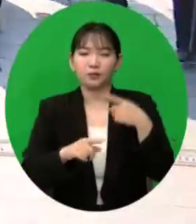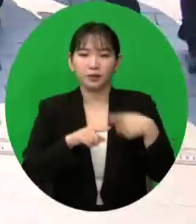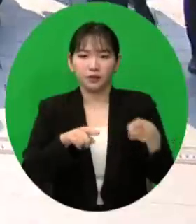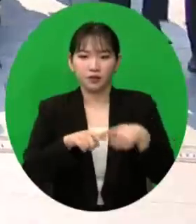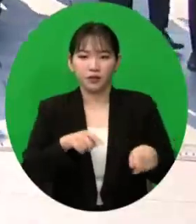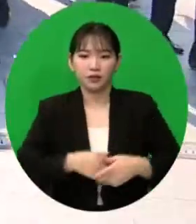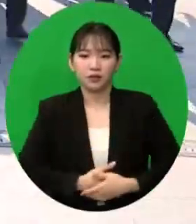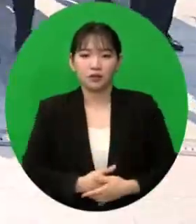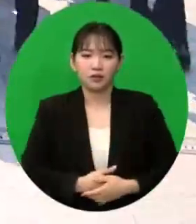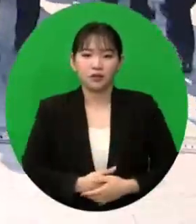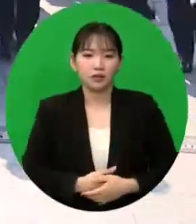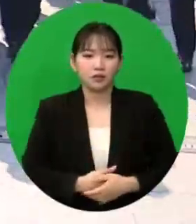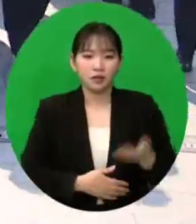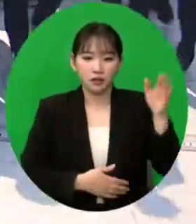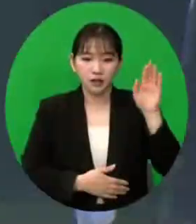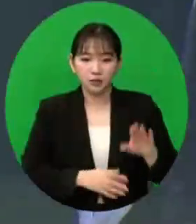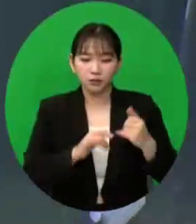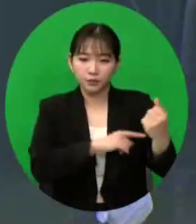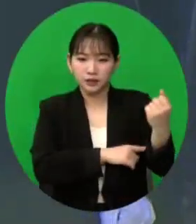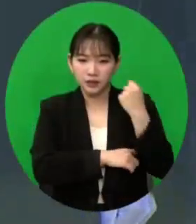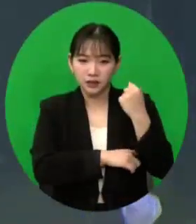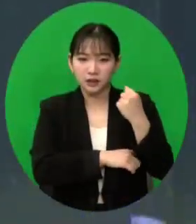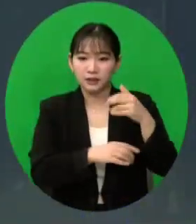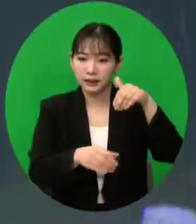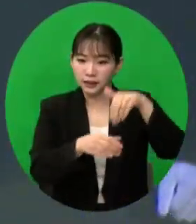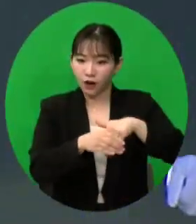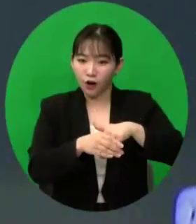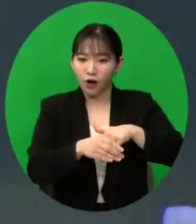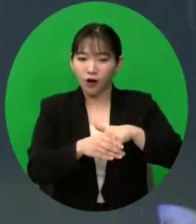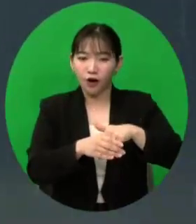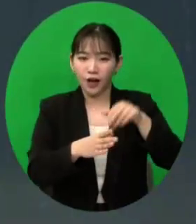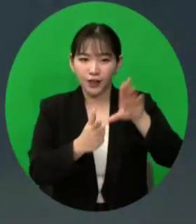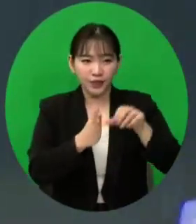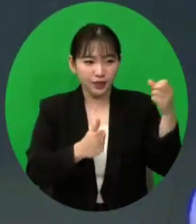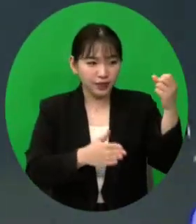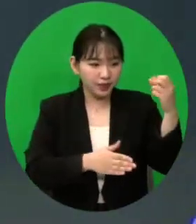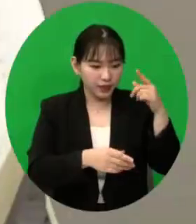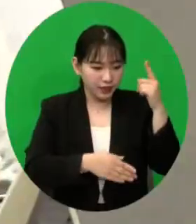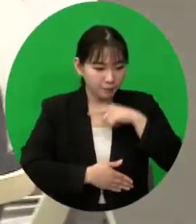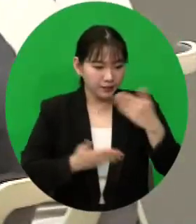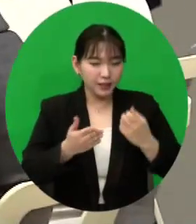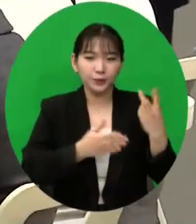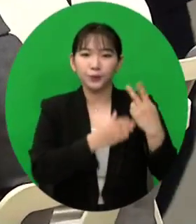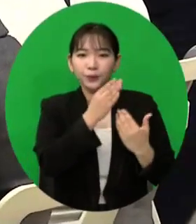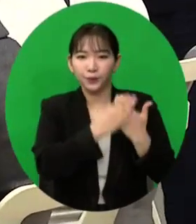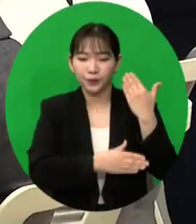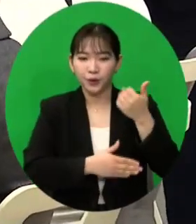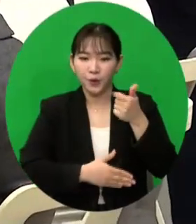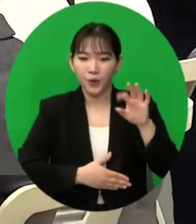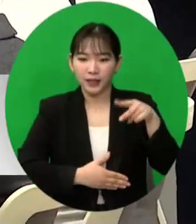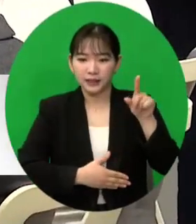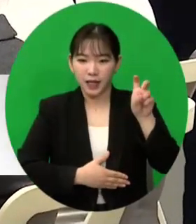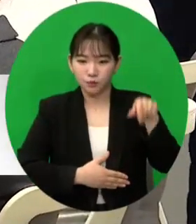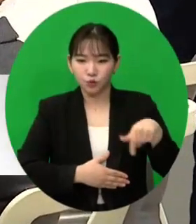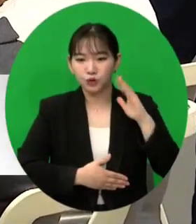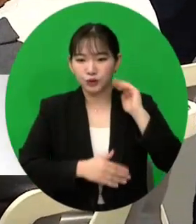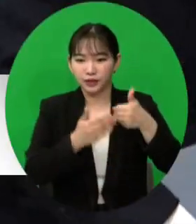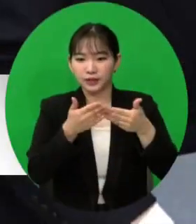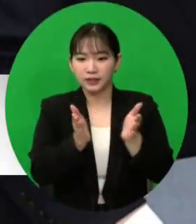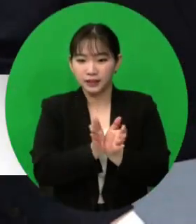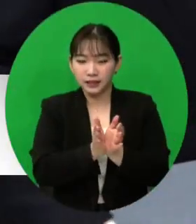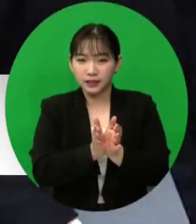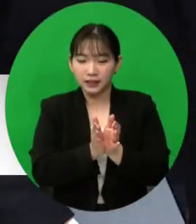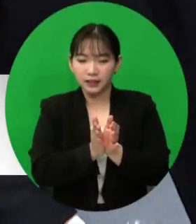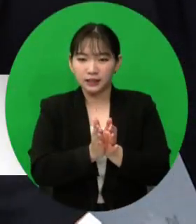있습니다. 하지만 국민의힘의 총선 악재가 또다시 터졌습니다. 황상무 대통령실 시민사회